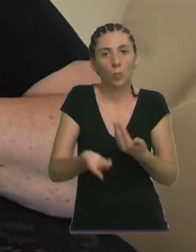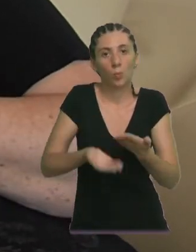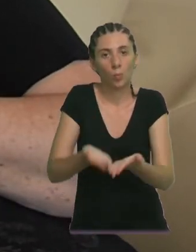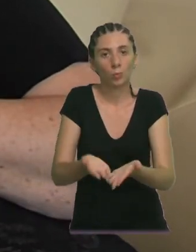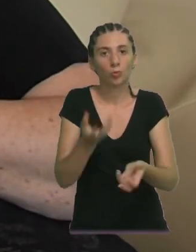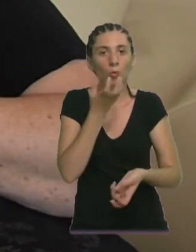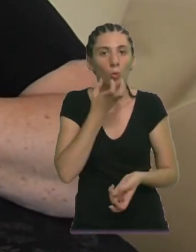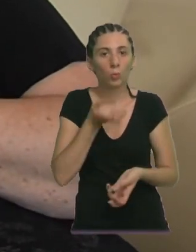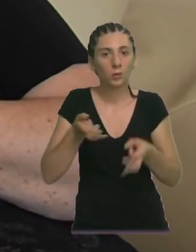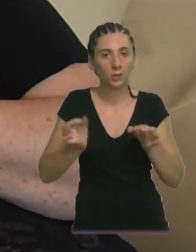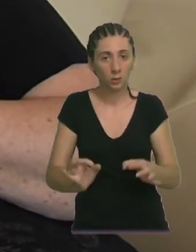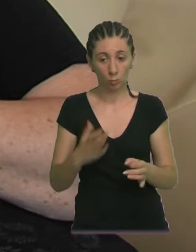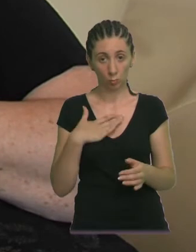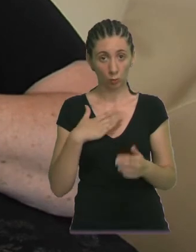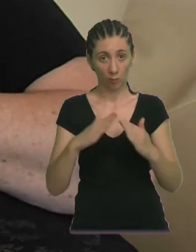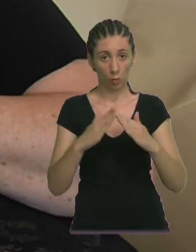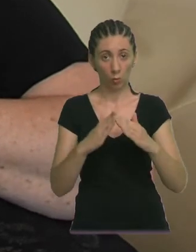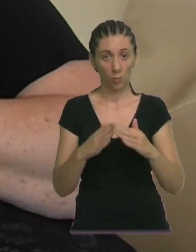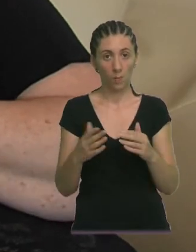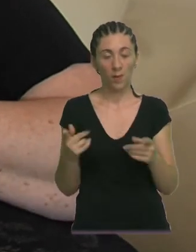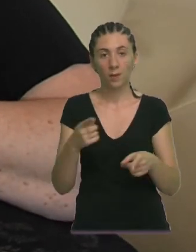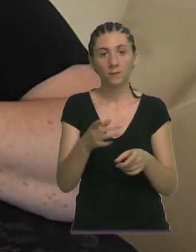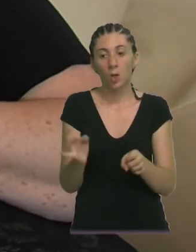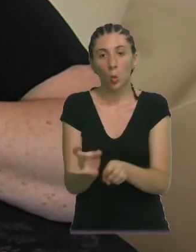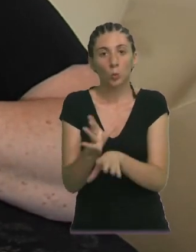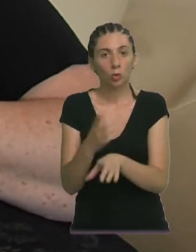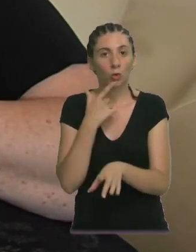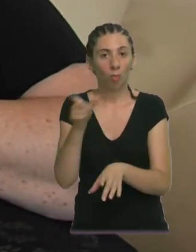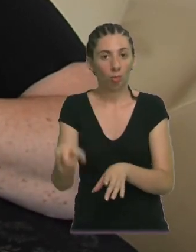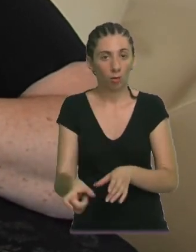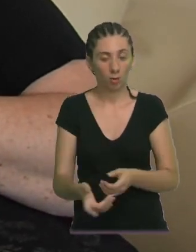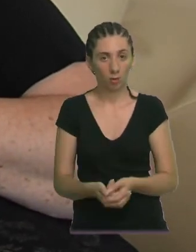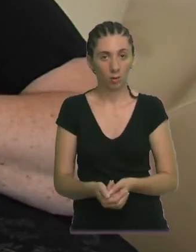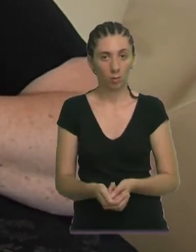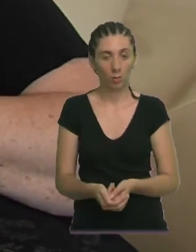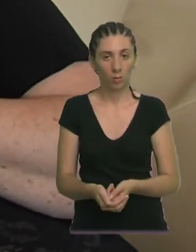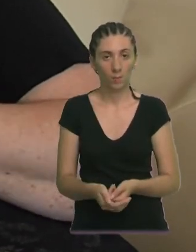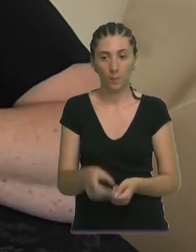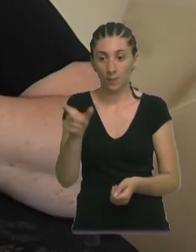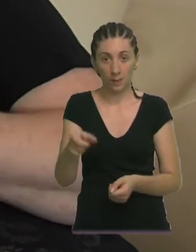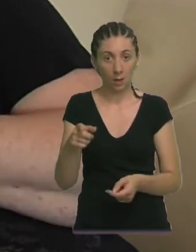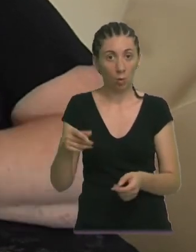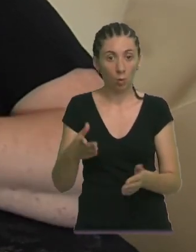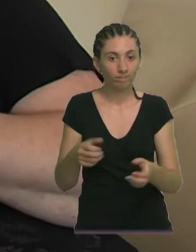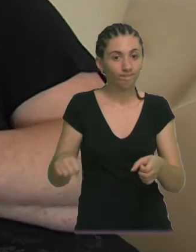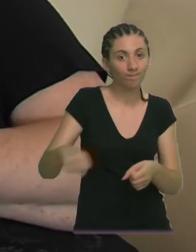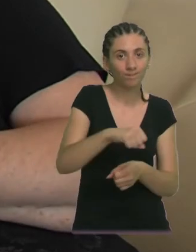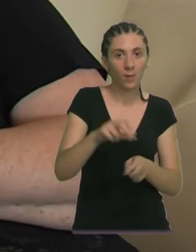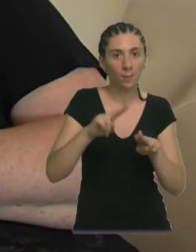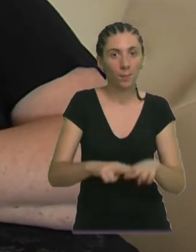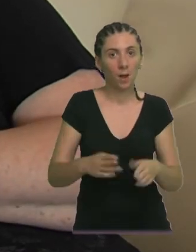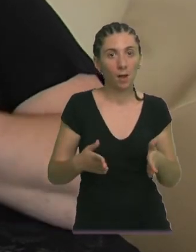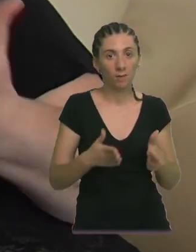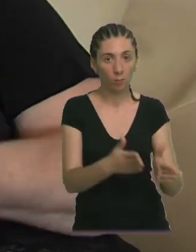pružili toplinu, sigurnost svog doma, nekog ste usrećili. Eto, nekog ste izveli na pravi put,